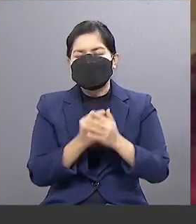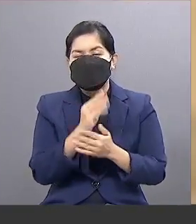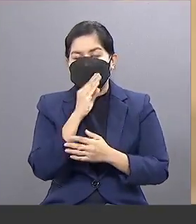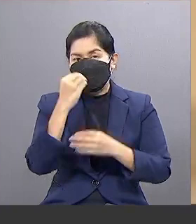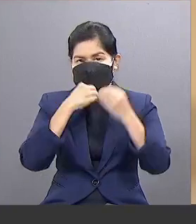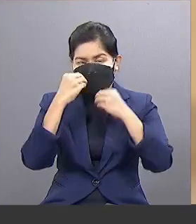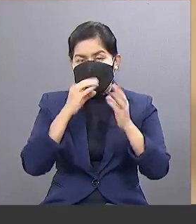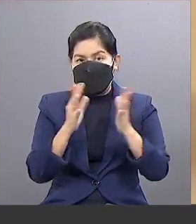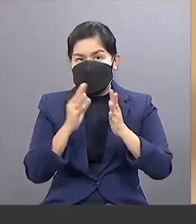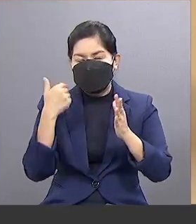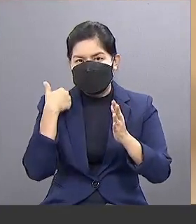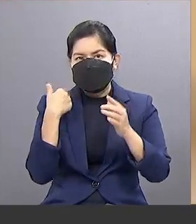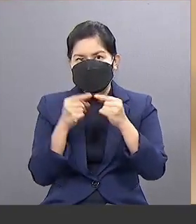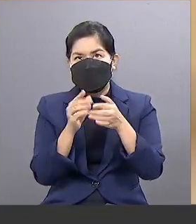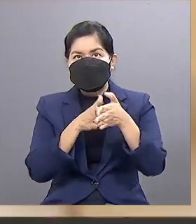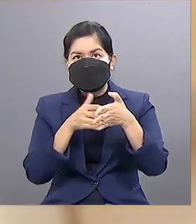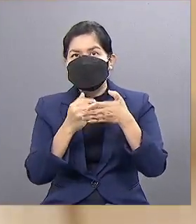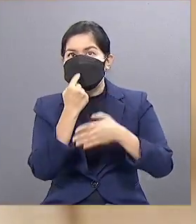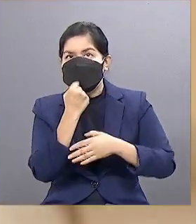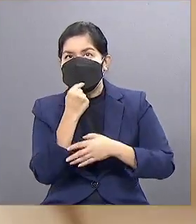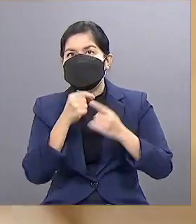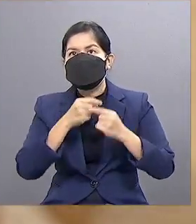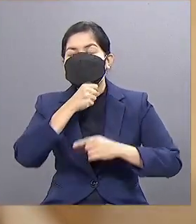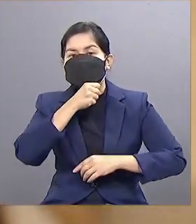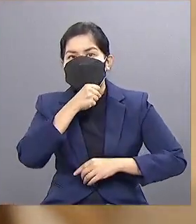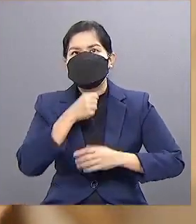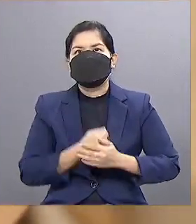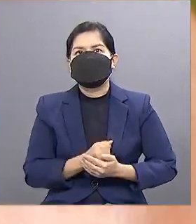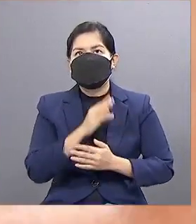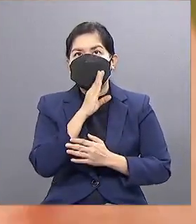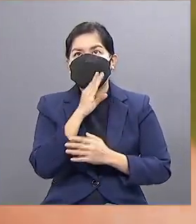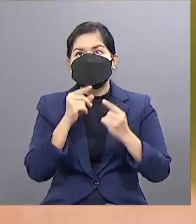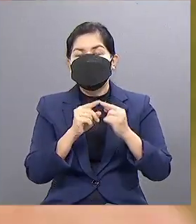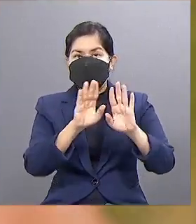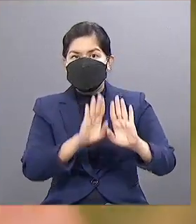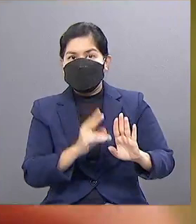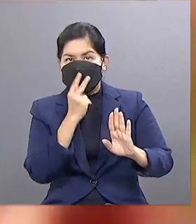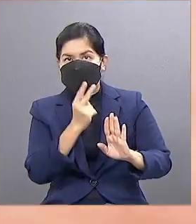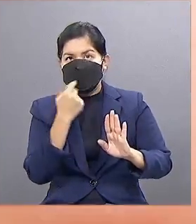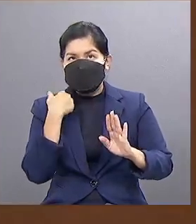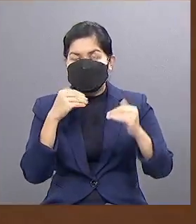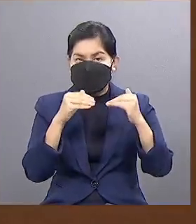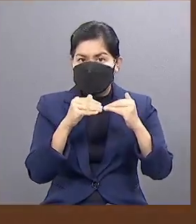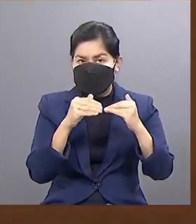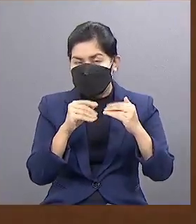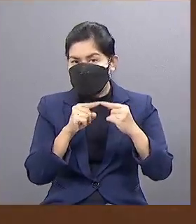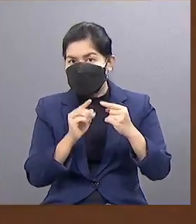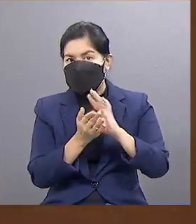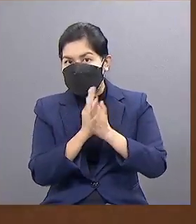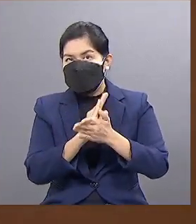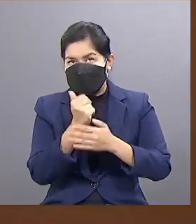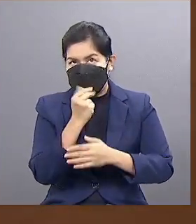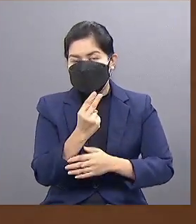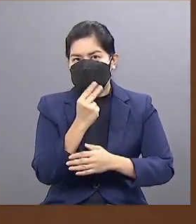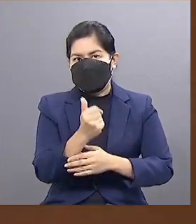แดงๆบางครั้งถ้าเกิดเข้ามาแบบเท่าๆกันก็จะดูสวยงามแต่บางทีตรงนี้แดงอีกตัวเป็นผิวเดิมของเราก็อาจจะไม่สวย